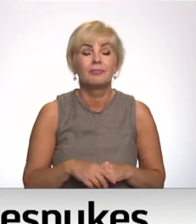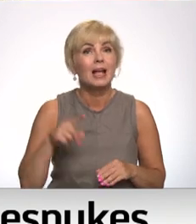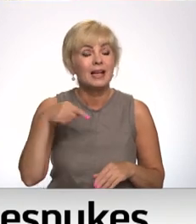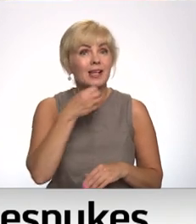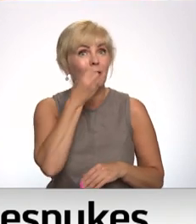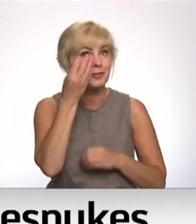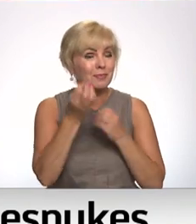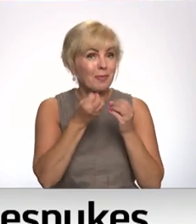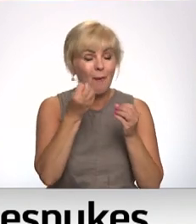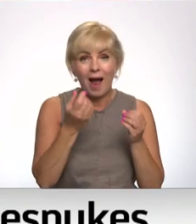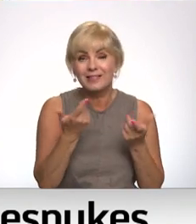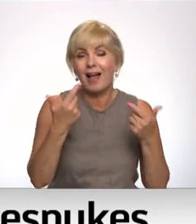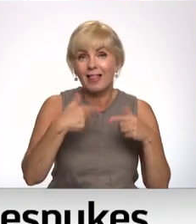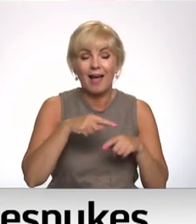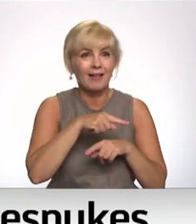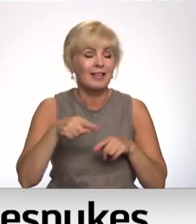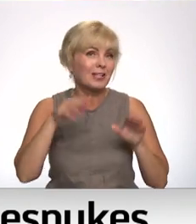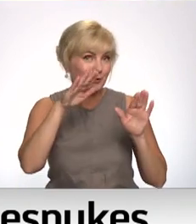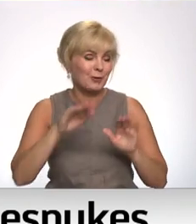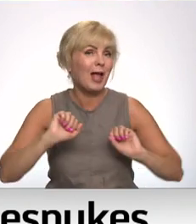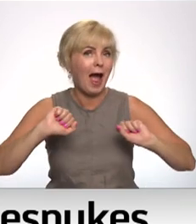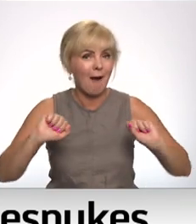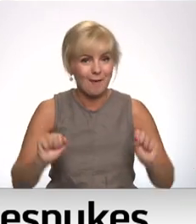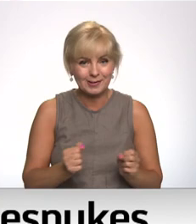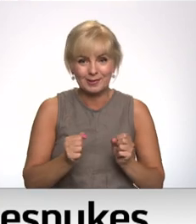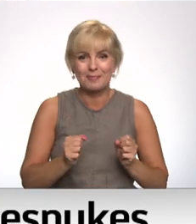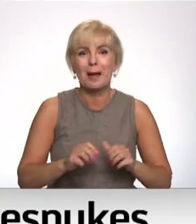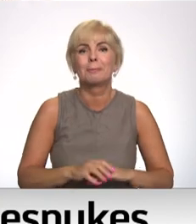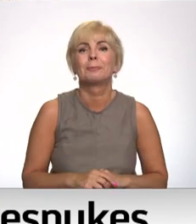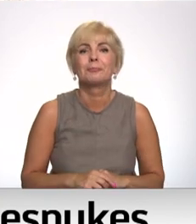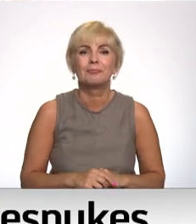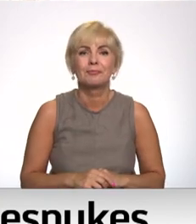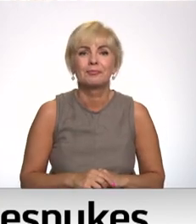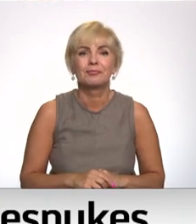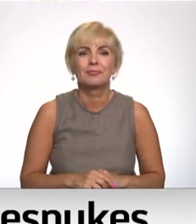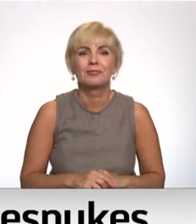Saulespuķu ziedēšanas laiks Latvijā līdz pat rudens salnām. Dace Siliņa, Kristaps Dravinieks, Vidzemes televīzija.